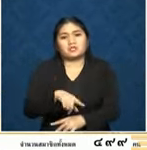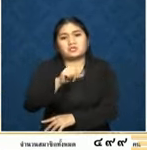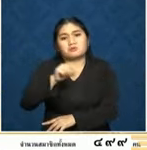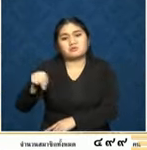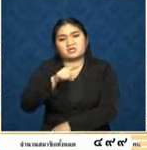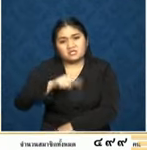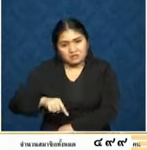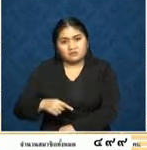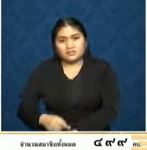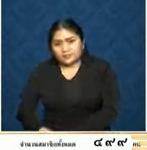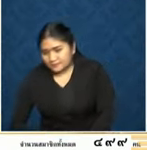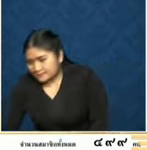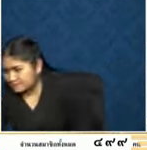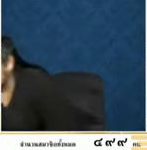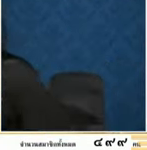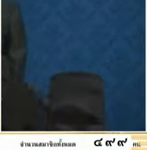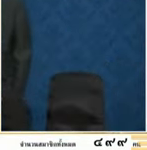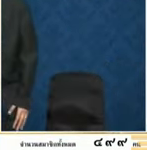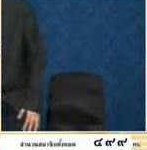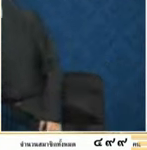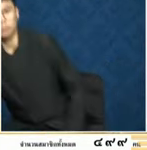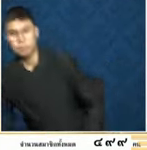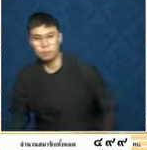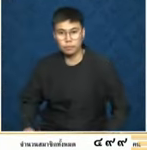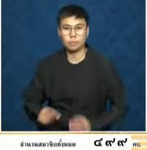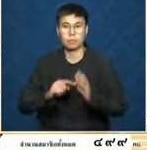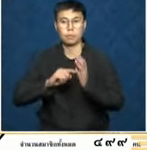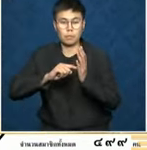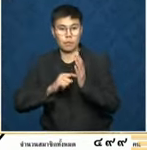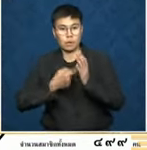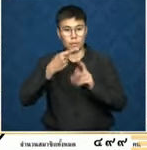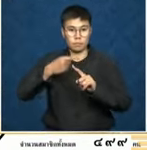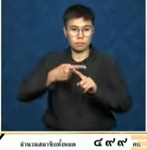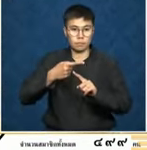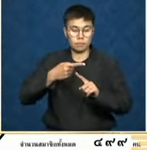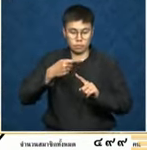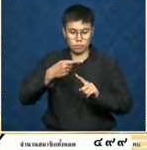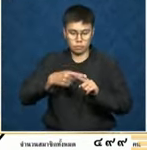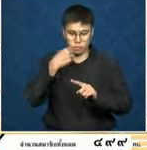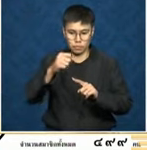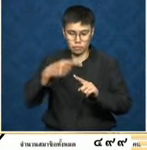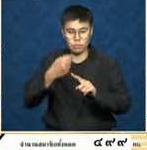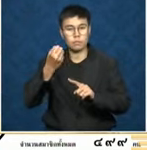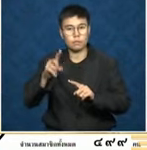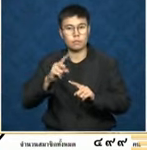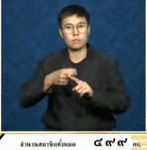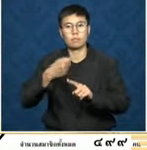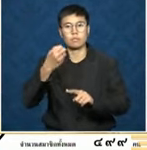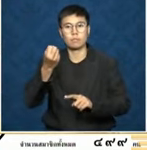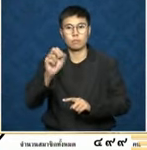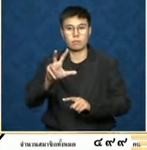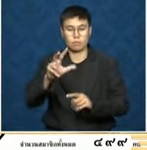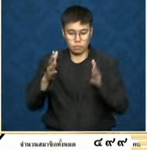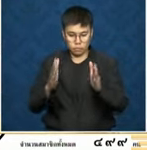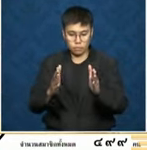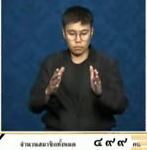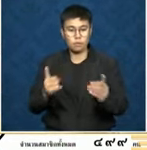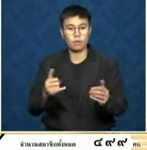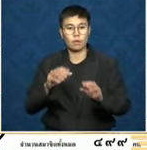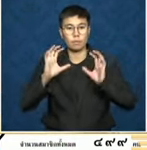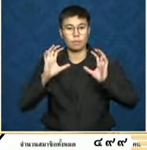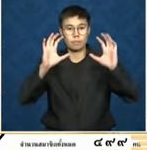บนะครับเพราะฉะนั้นเนี่ยพอเริ่มไตรมาสแรกของแต่ละปีคือตุลาพฤศจิกาธันวาเนี่ยถ้าพวกเราสังเกตดีเนี่ยส่วนใหญ่เนี่ยรั